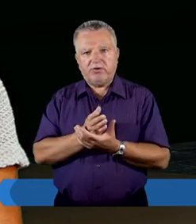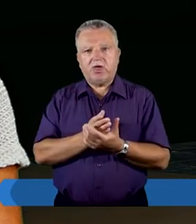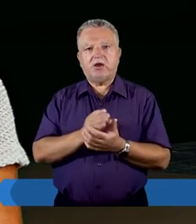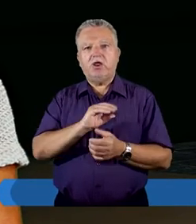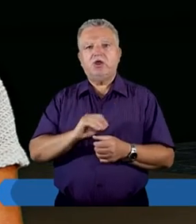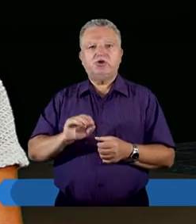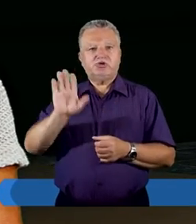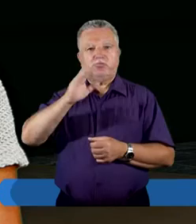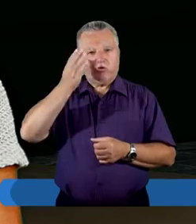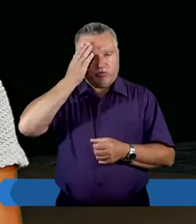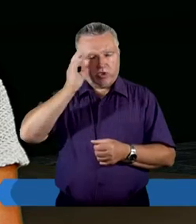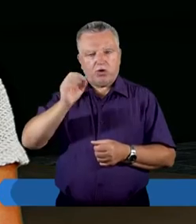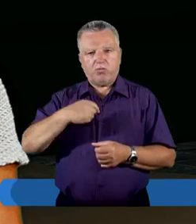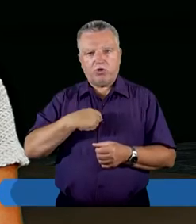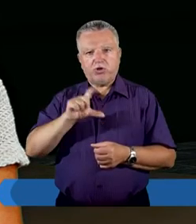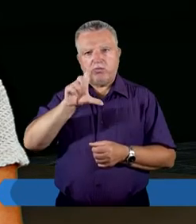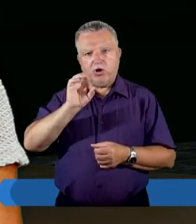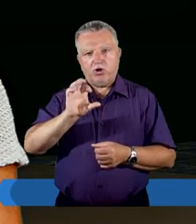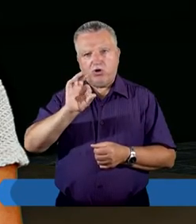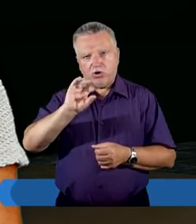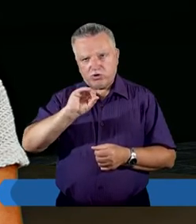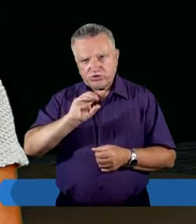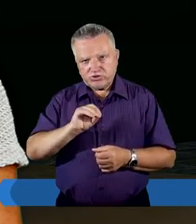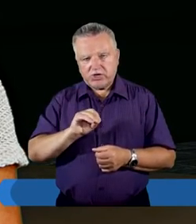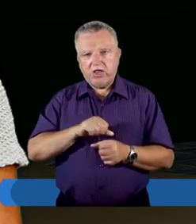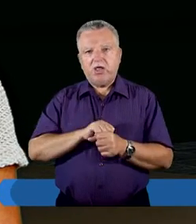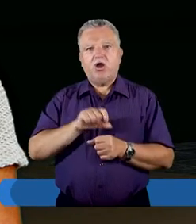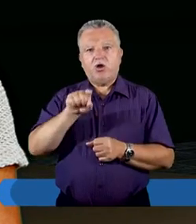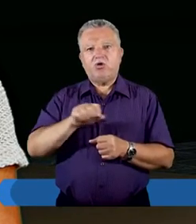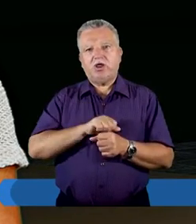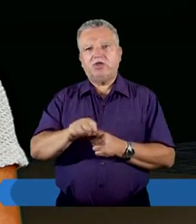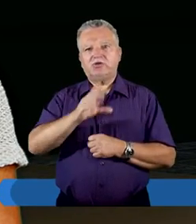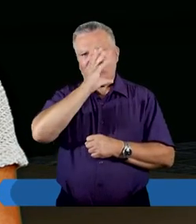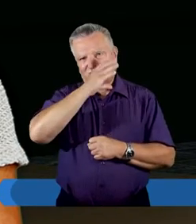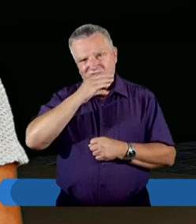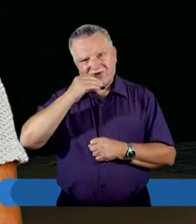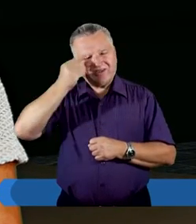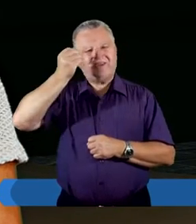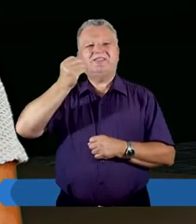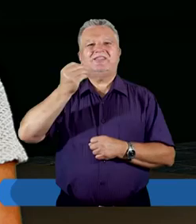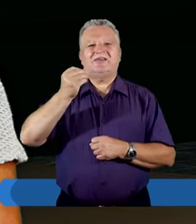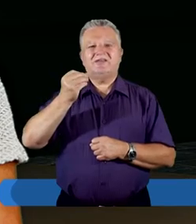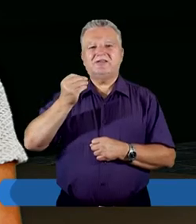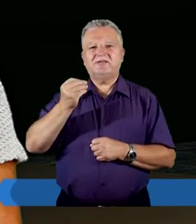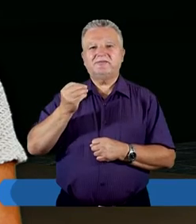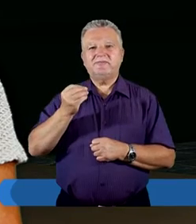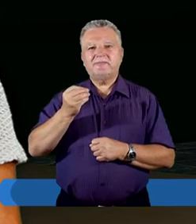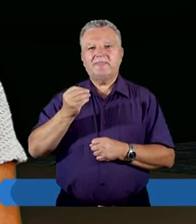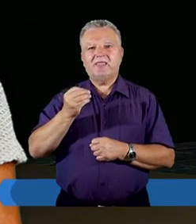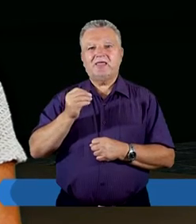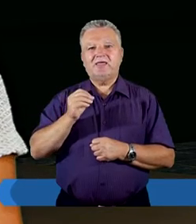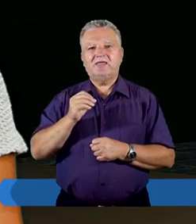Pan Bóg wie o moim losie, ona jest uśmiechnięta, ona jest no, taką,